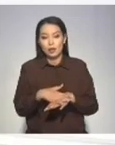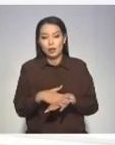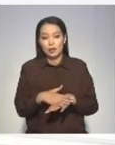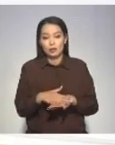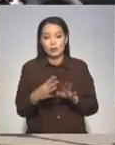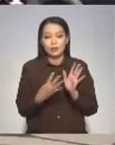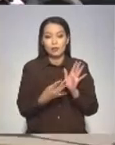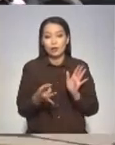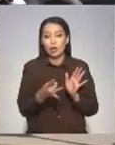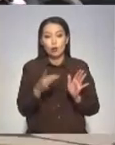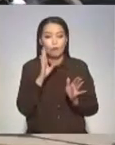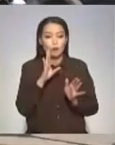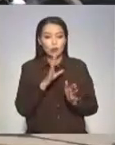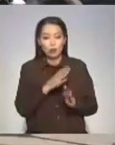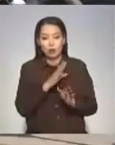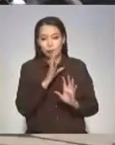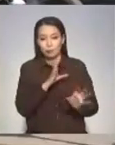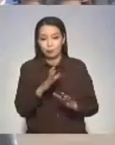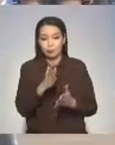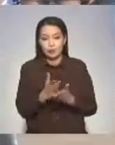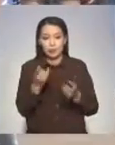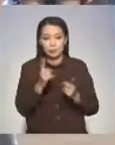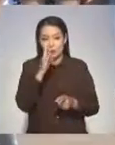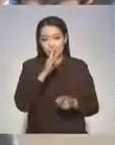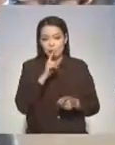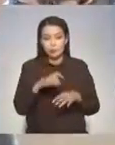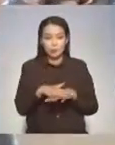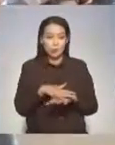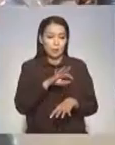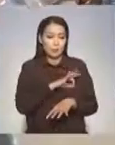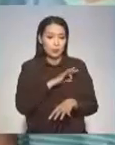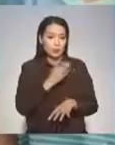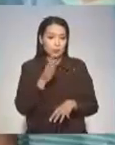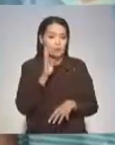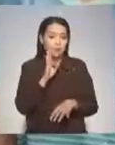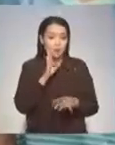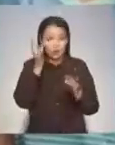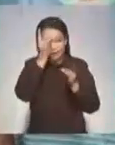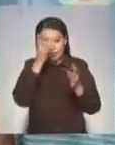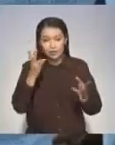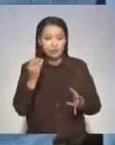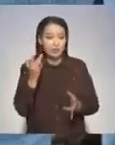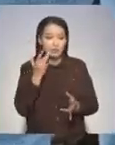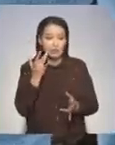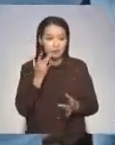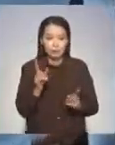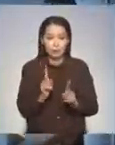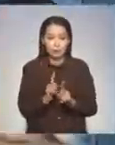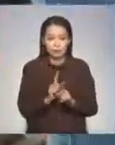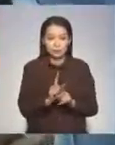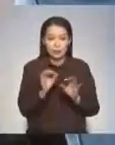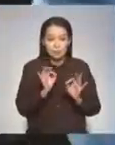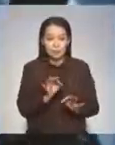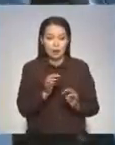9 регионах. Правда, те казахстанцы, которым повезло пользоваться этим благом цивилизации, не всегда рационально его